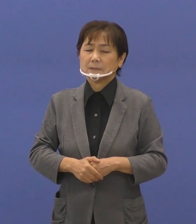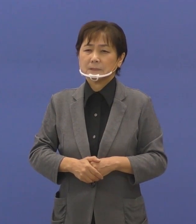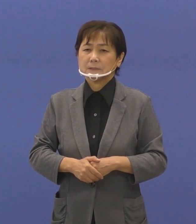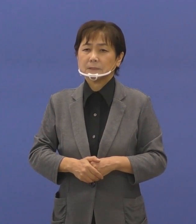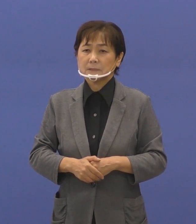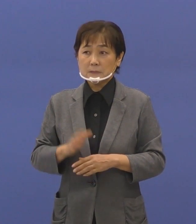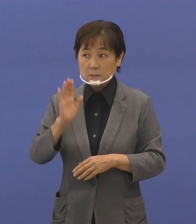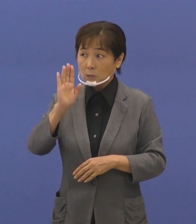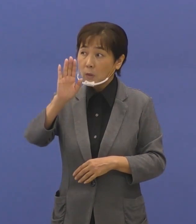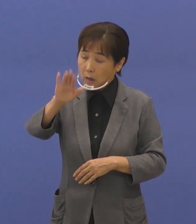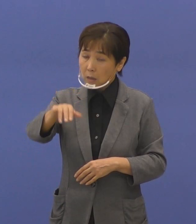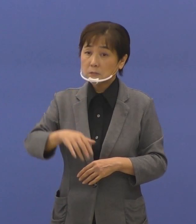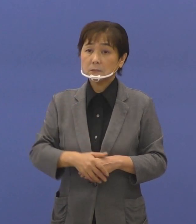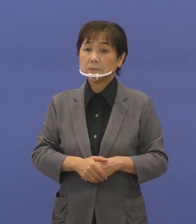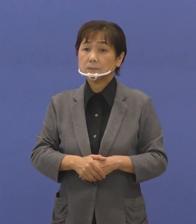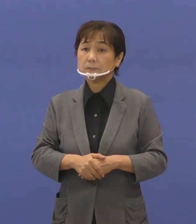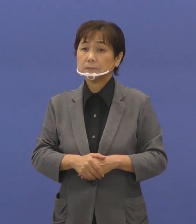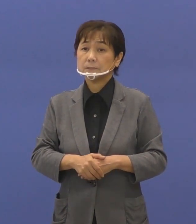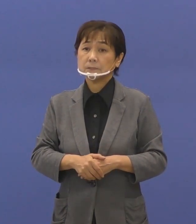今後ですね、この、